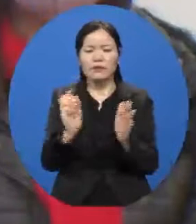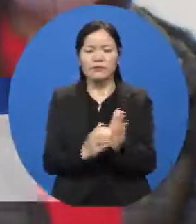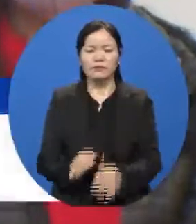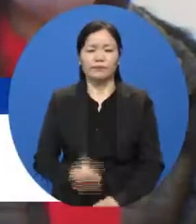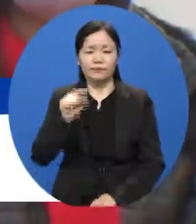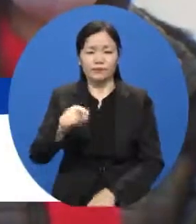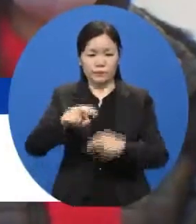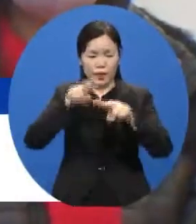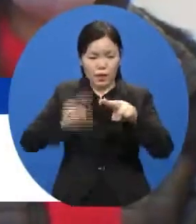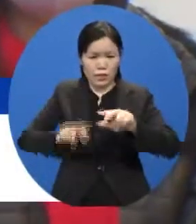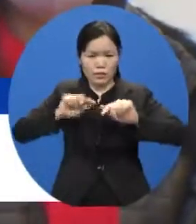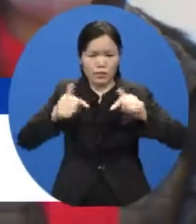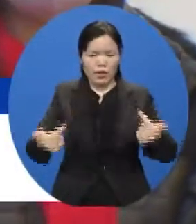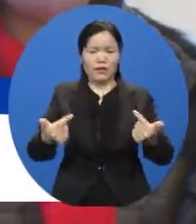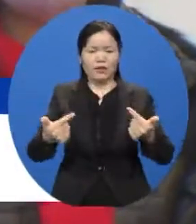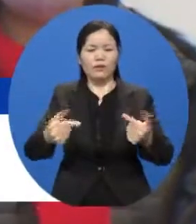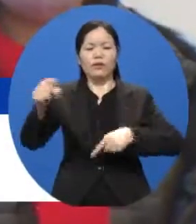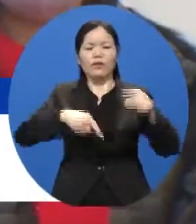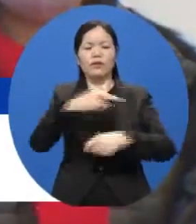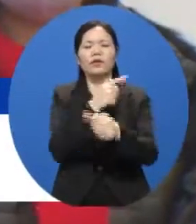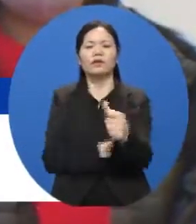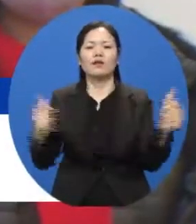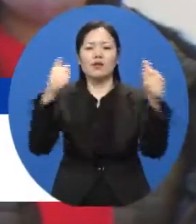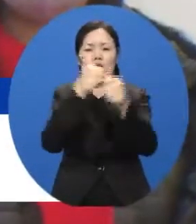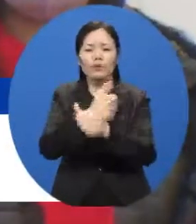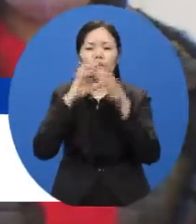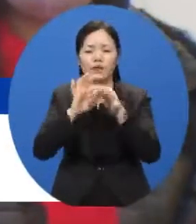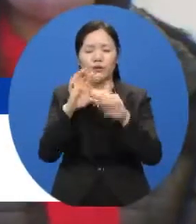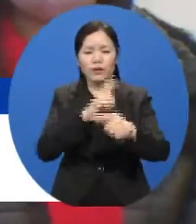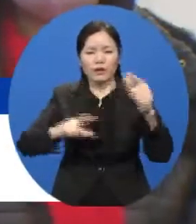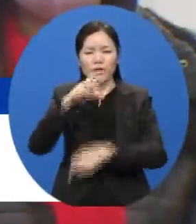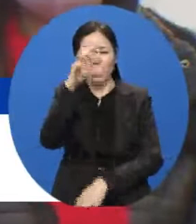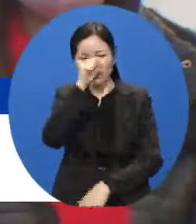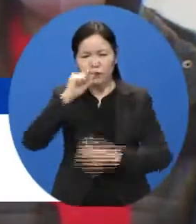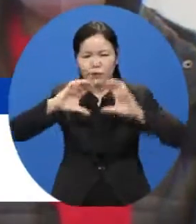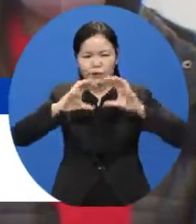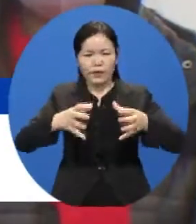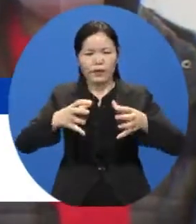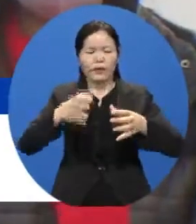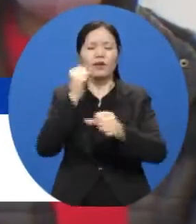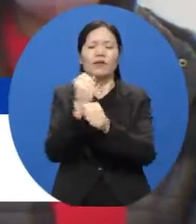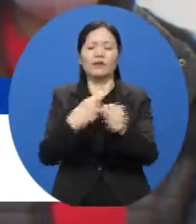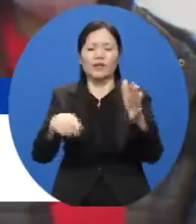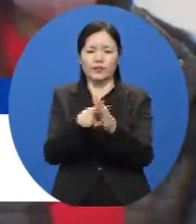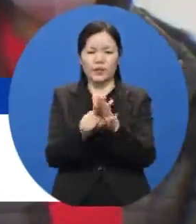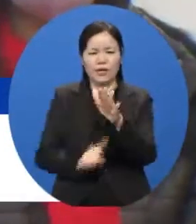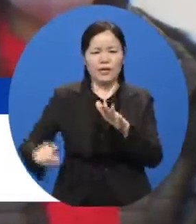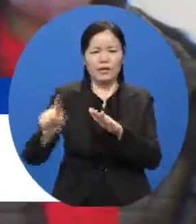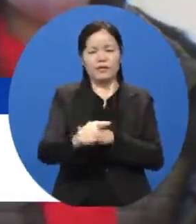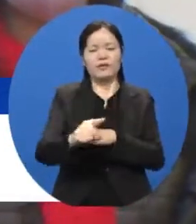이것은 철수한 것이 아니라 정권 교체해서 더 좋은 나라로 만들기